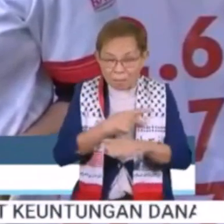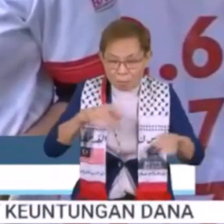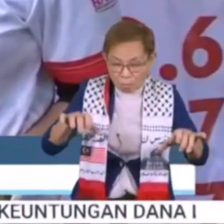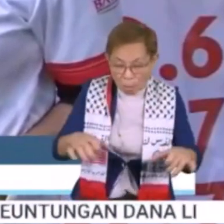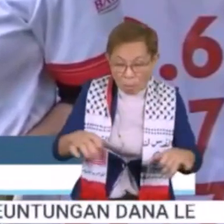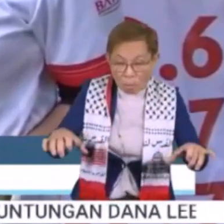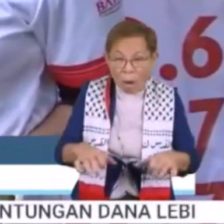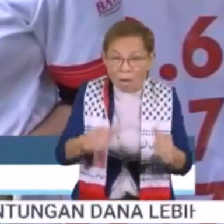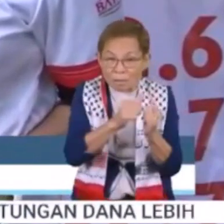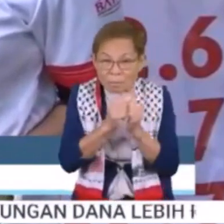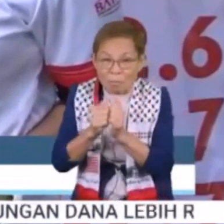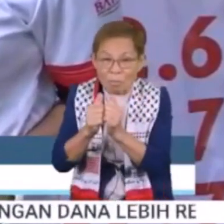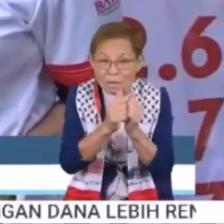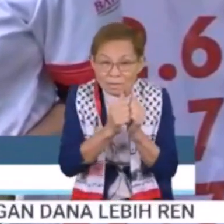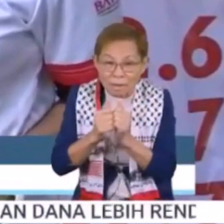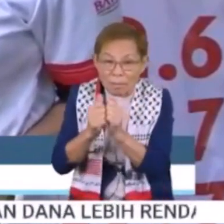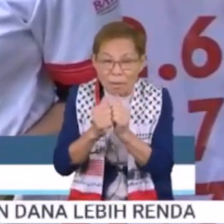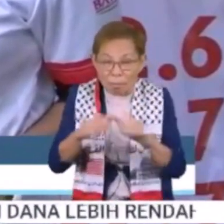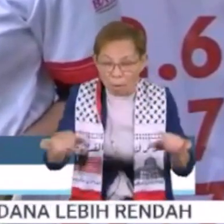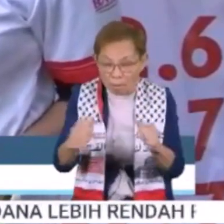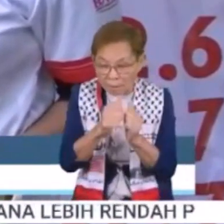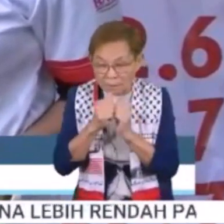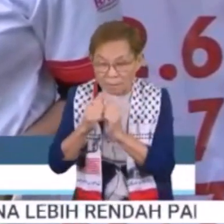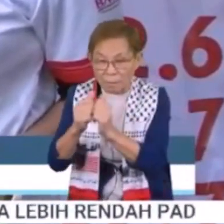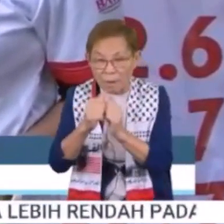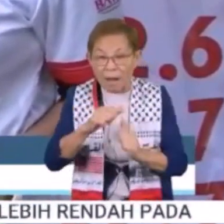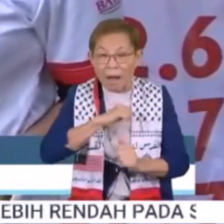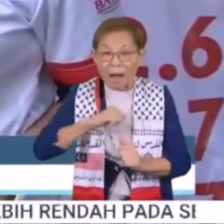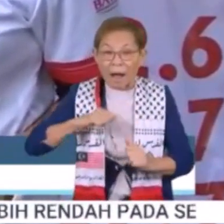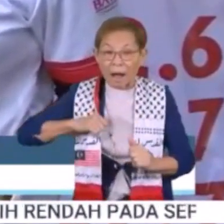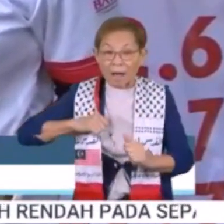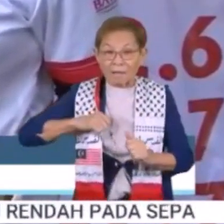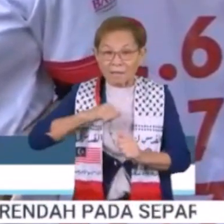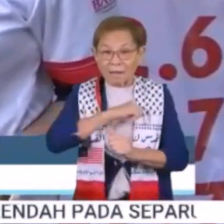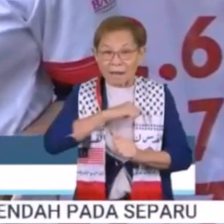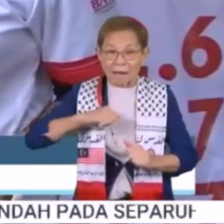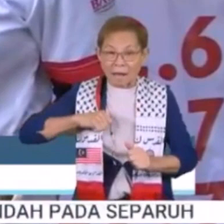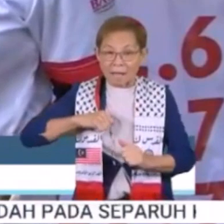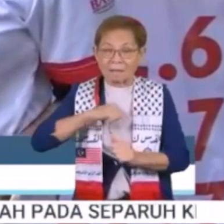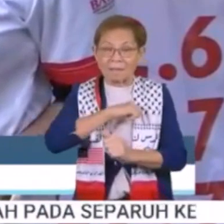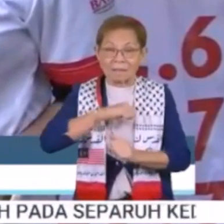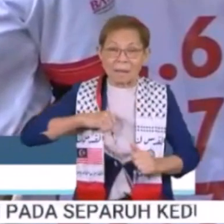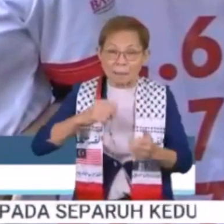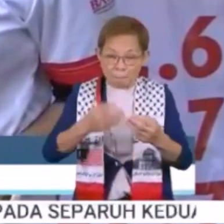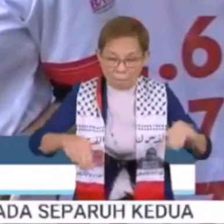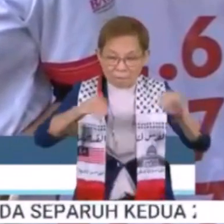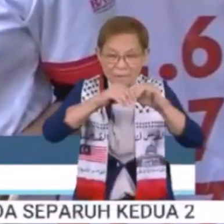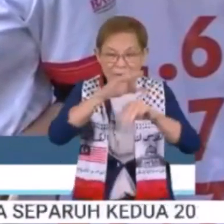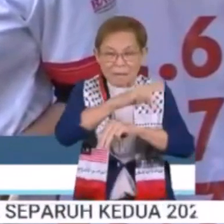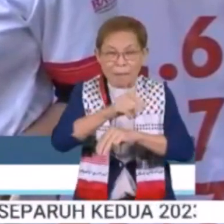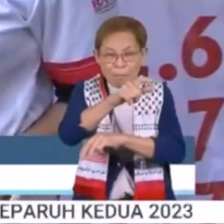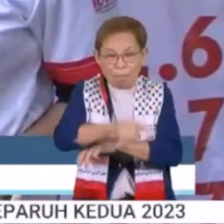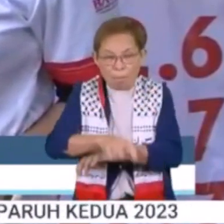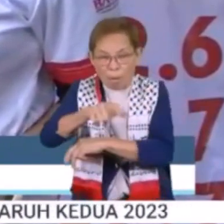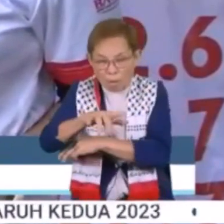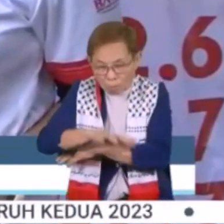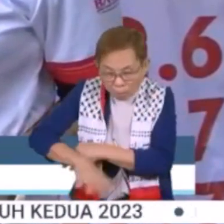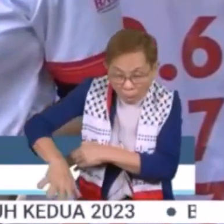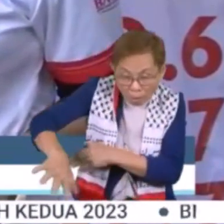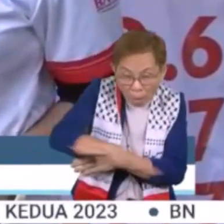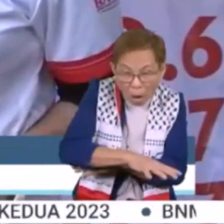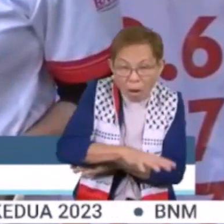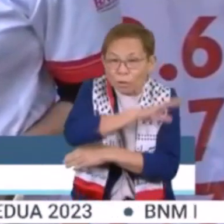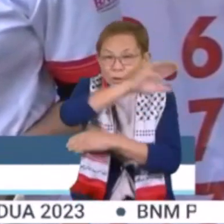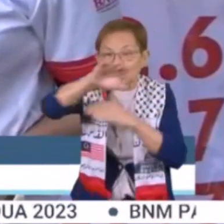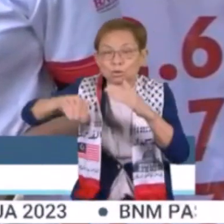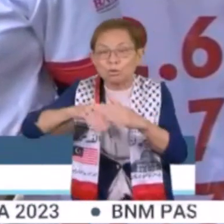lakukan secara bersama-sama kariah, ahli kariah masjid di sini dan juga penduduk sekitar. Dan semua makanan yang kita sediakan